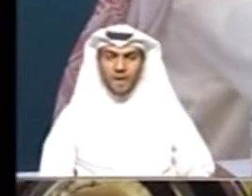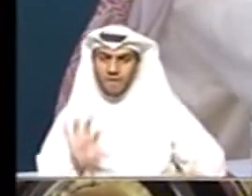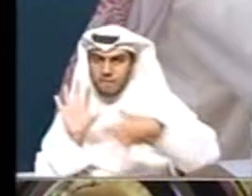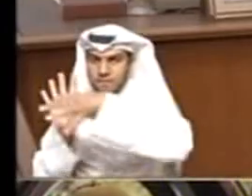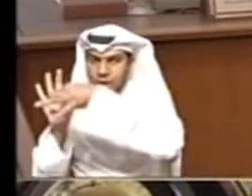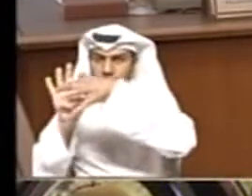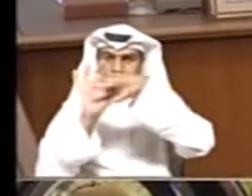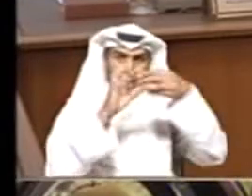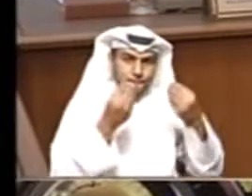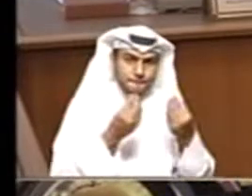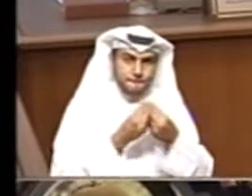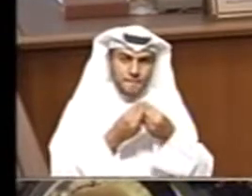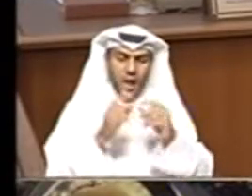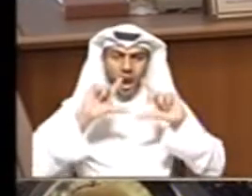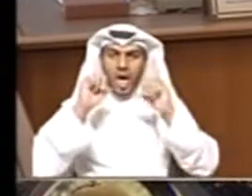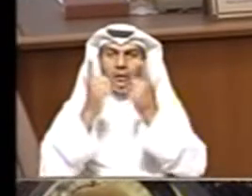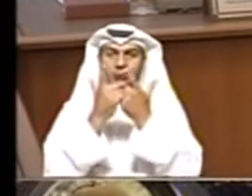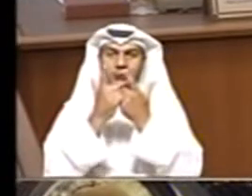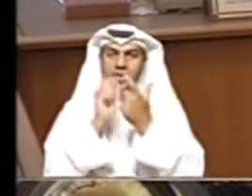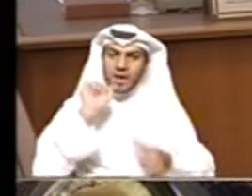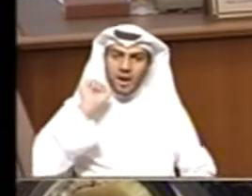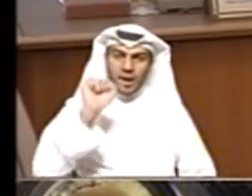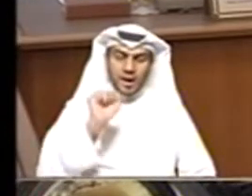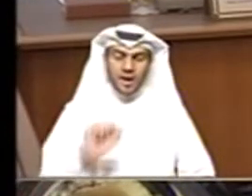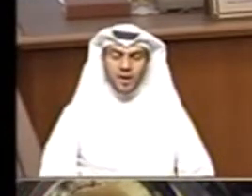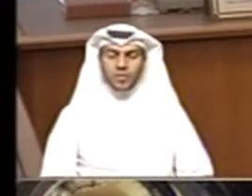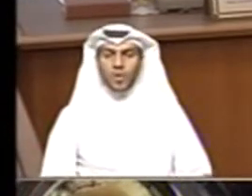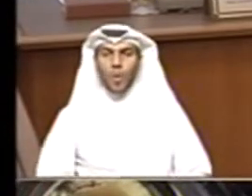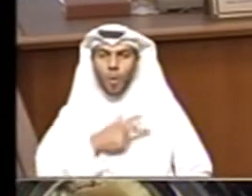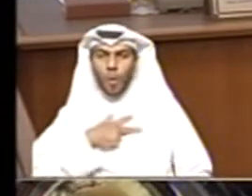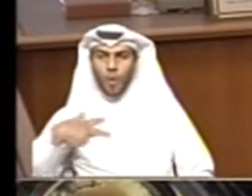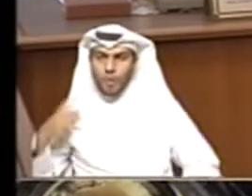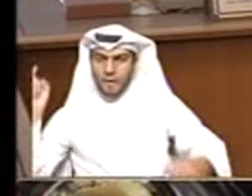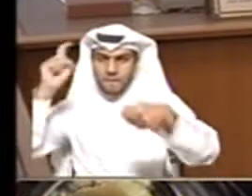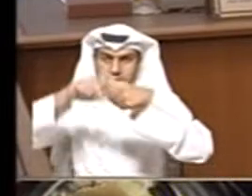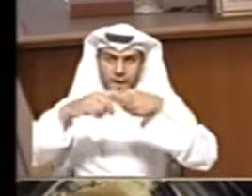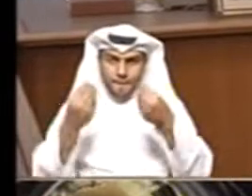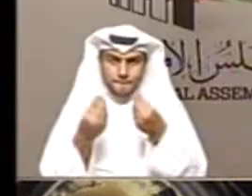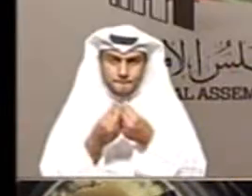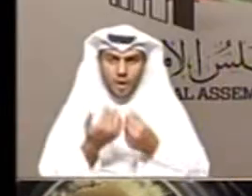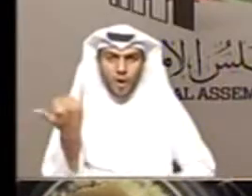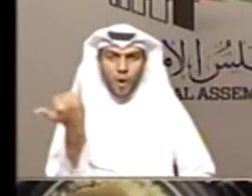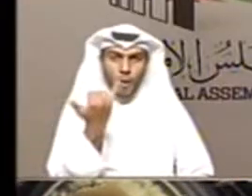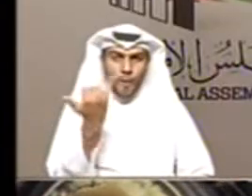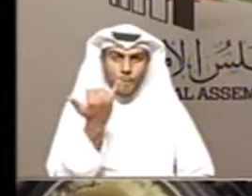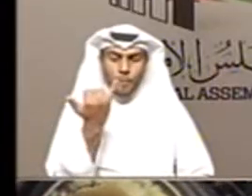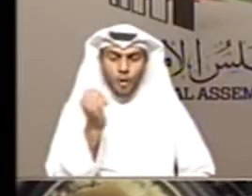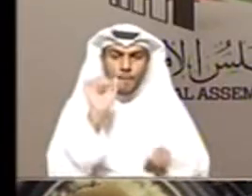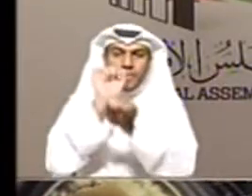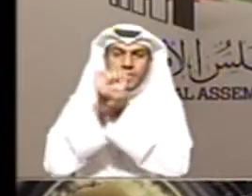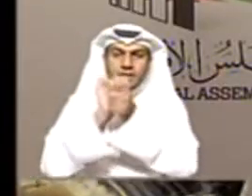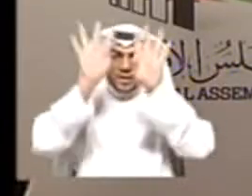الجهات الحكومية حول متابعة الحالة الصحية في المؤسسات الإصلاحية. اجتمعت لجنة حقوق الإنسان